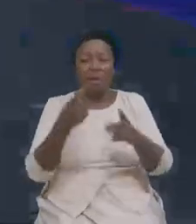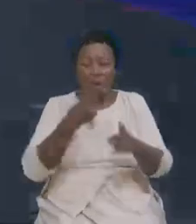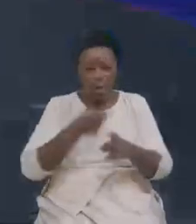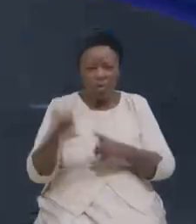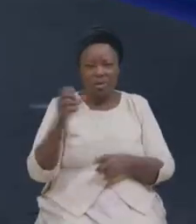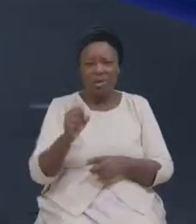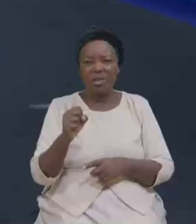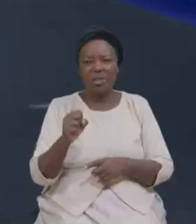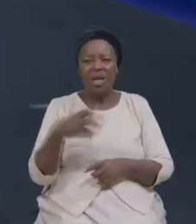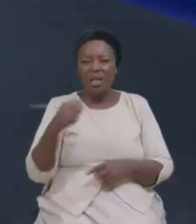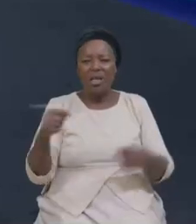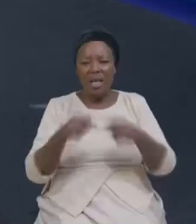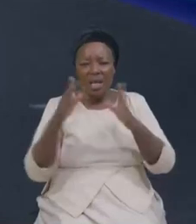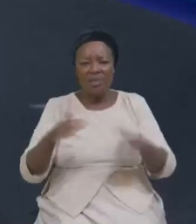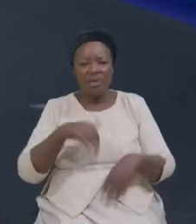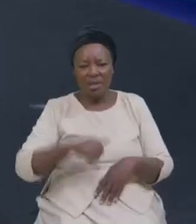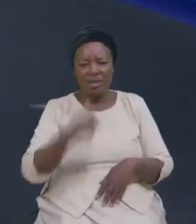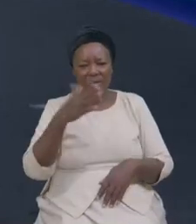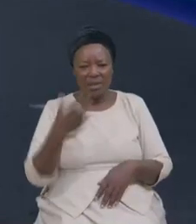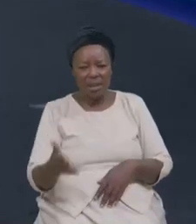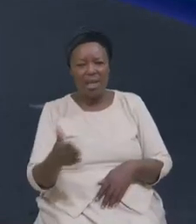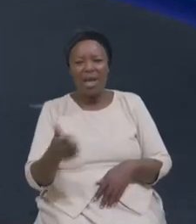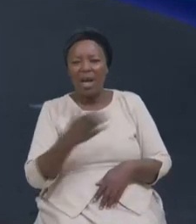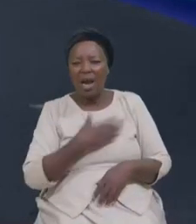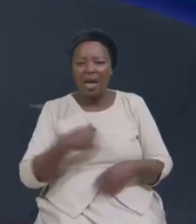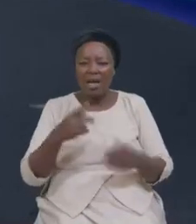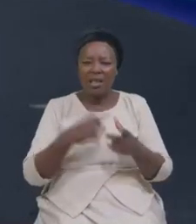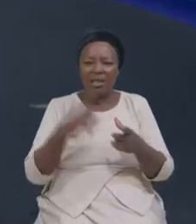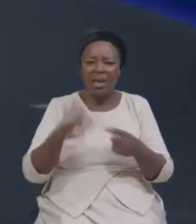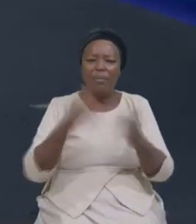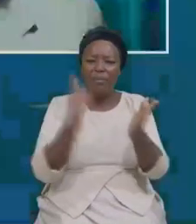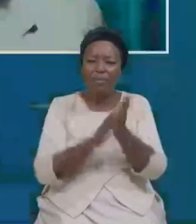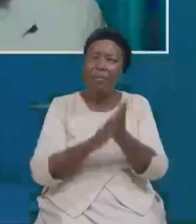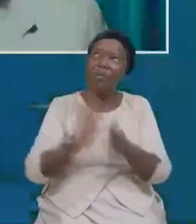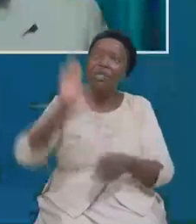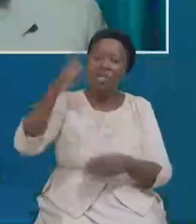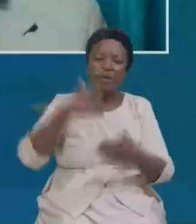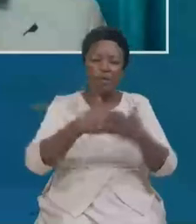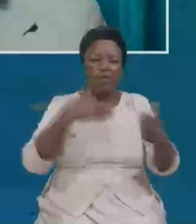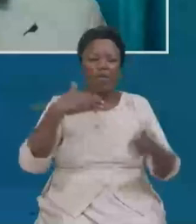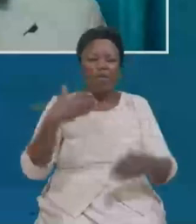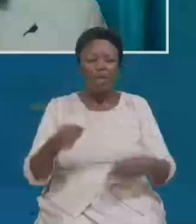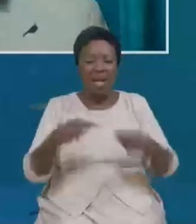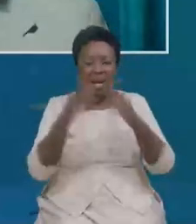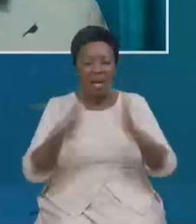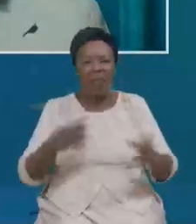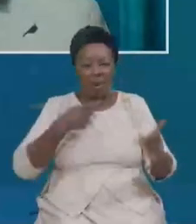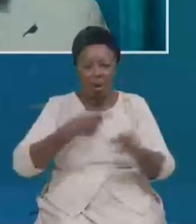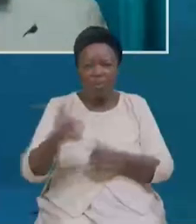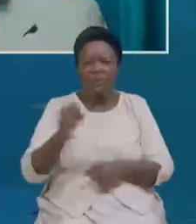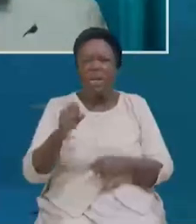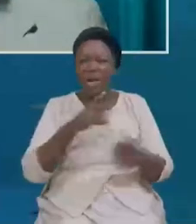L'ennemi est toujours là. Comme on a dit à Josaphat, ah, ceci-là, tu ne vas pas échapper à ça.